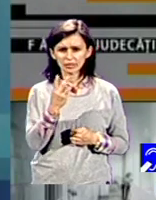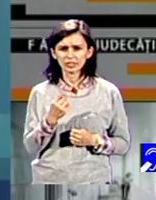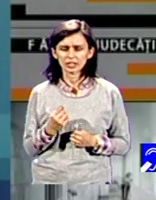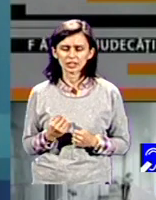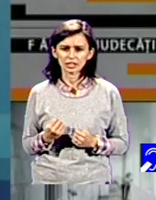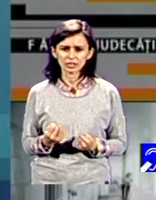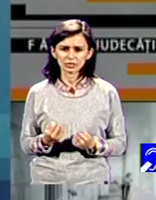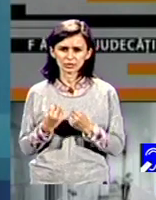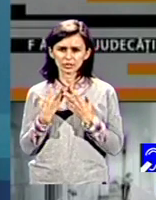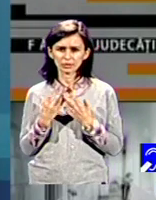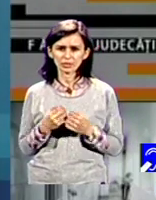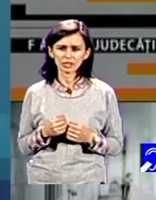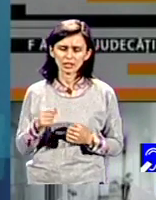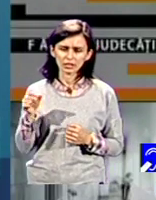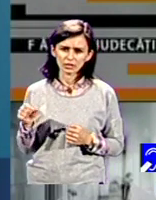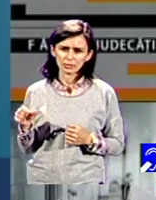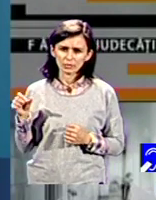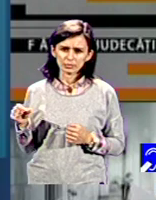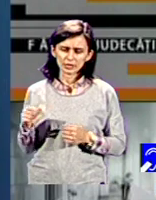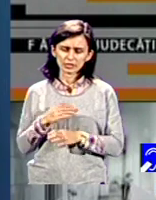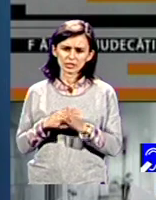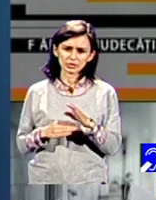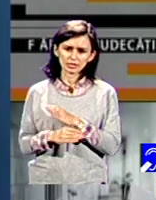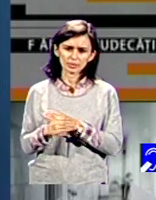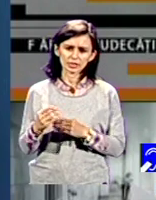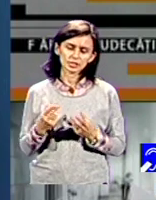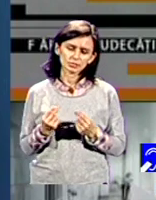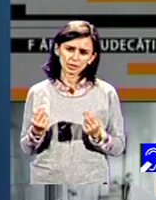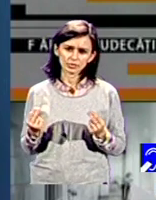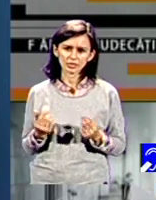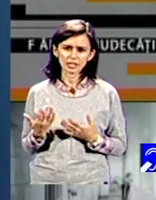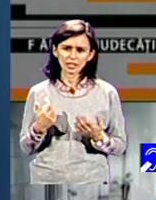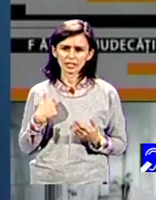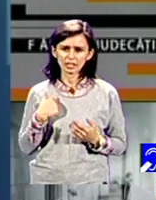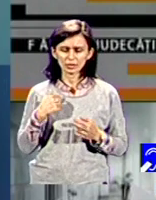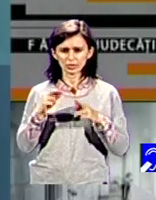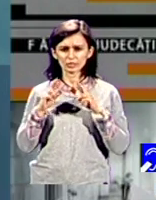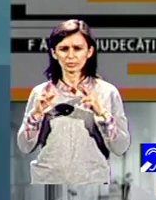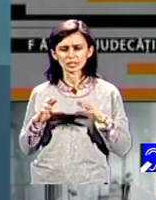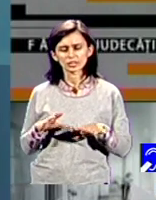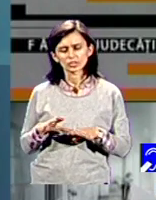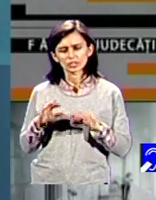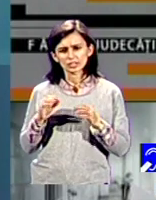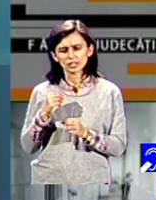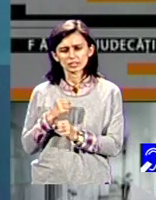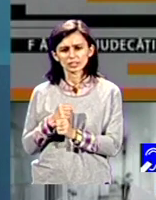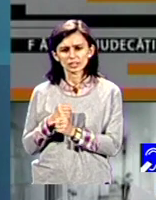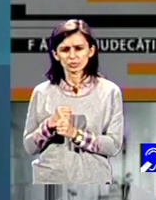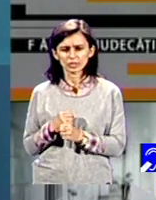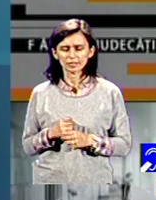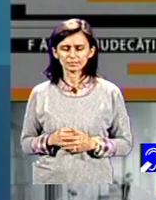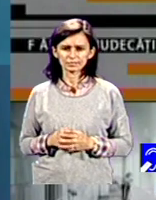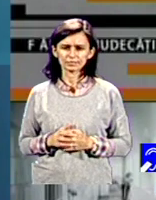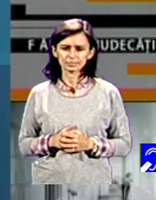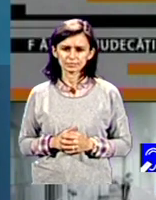el cât mai multor persoane cu dizabilități care Sper Eu și îmi doresc să se găsea în loc de muncă potrivit care să le plac